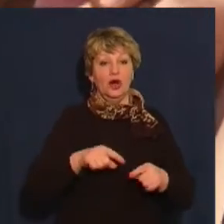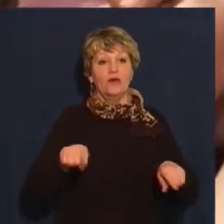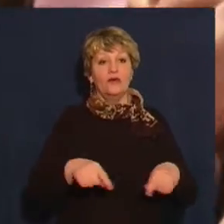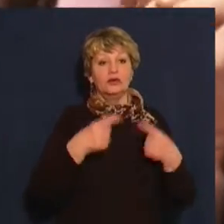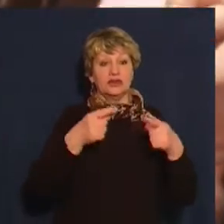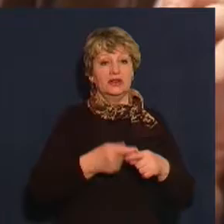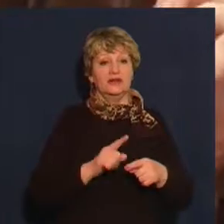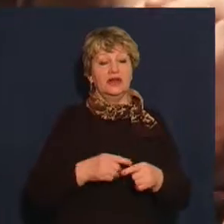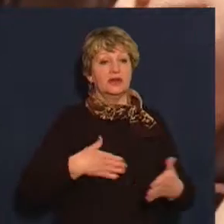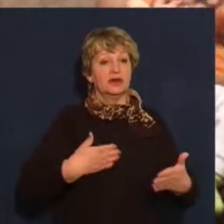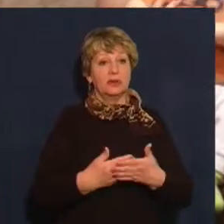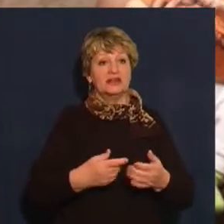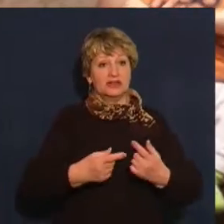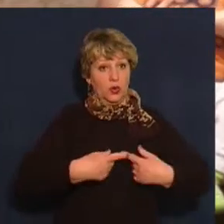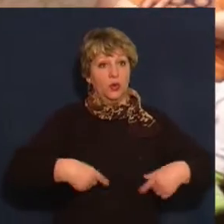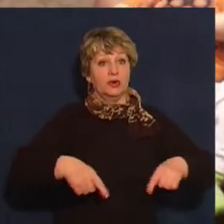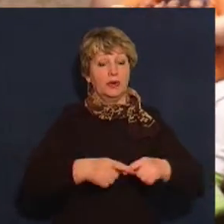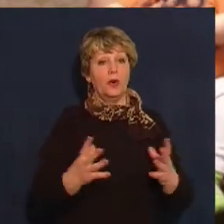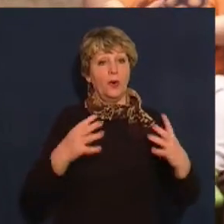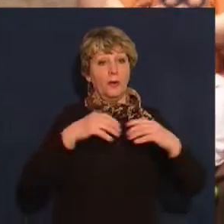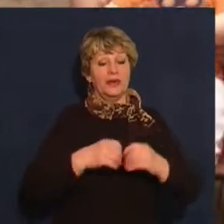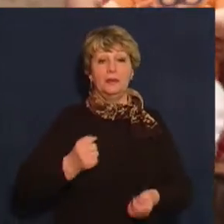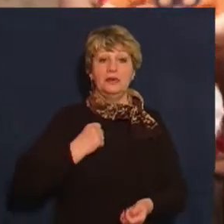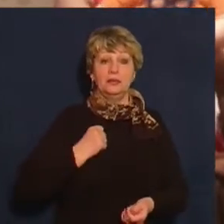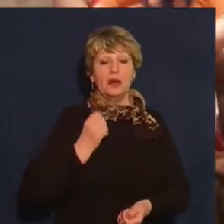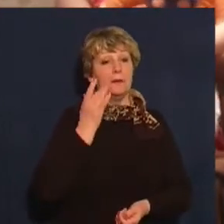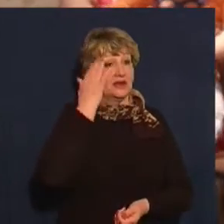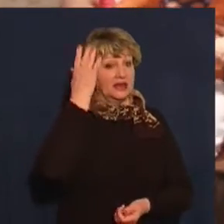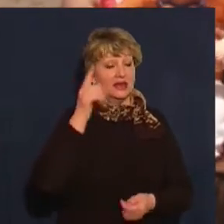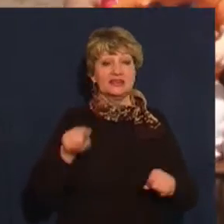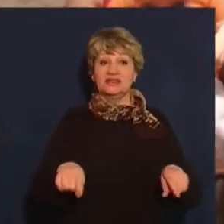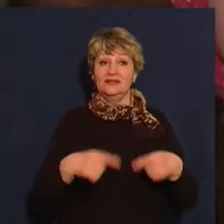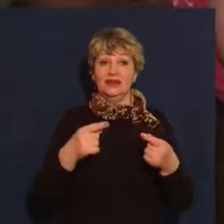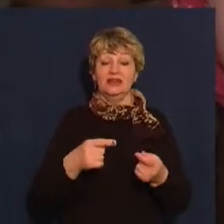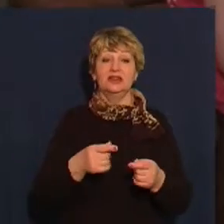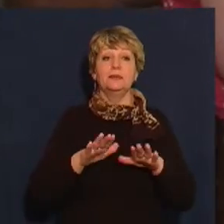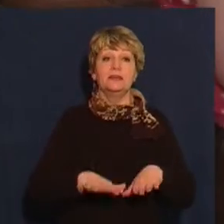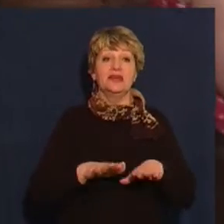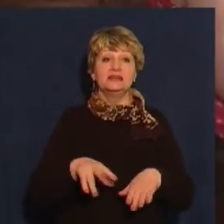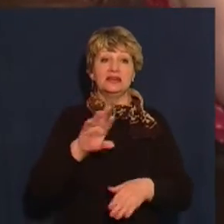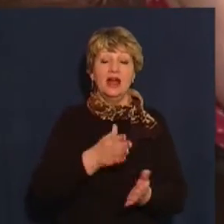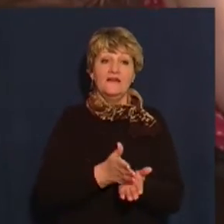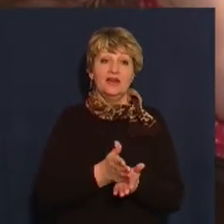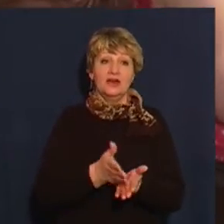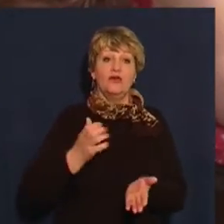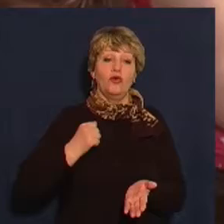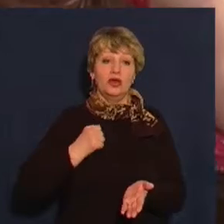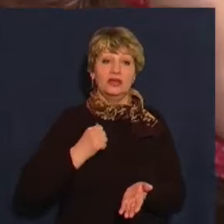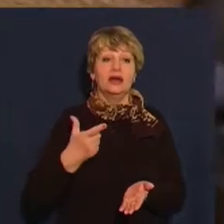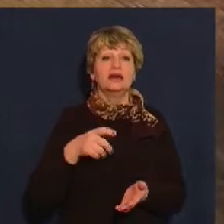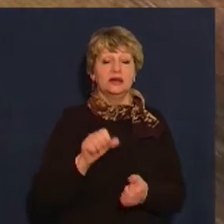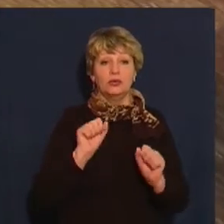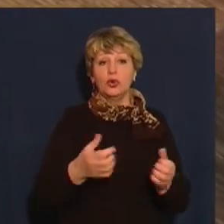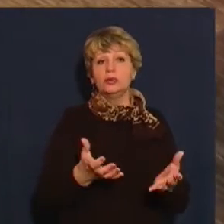організацію «Об'єднання бійців-реформаторів». У мріях черкасця створити місце для ветеранів війни, де військові можуть отримати